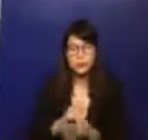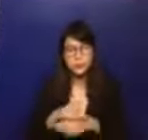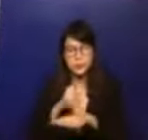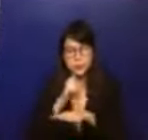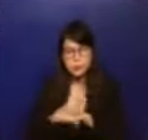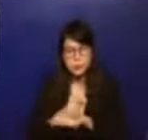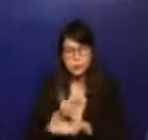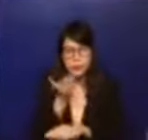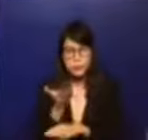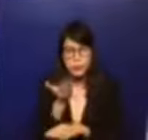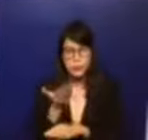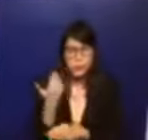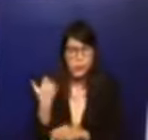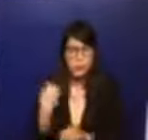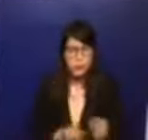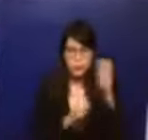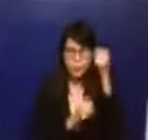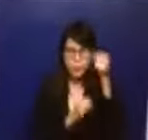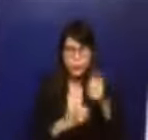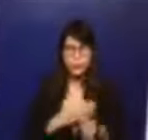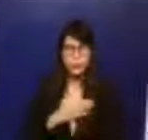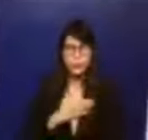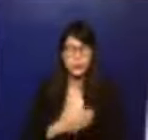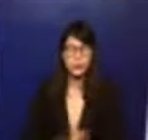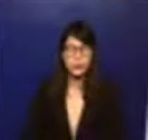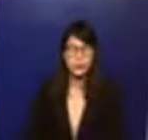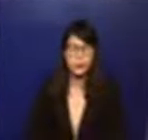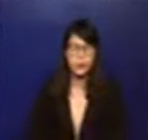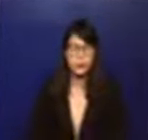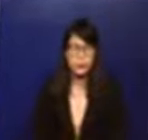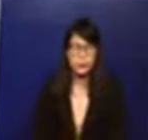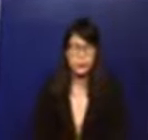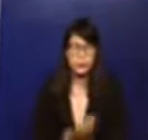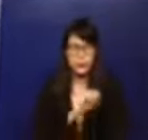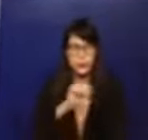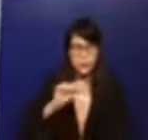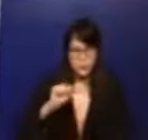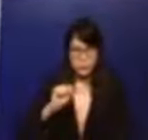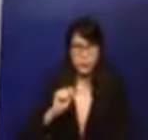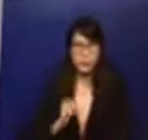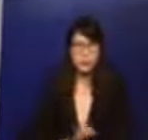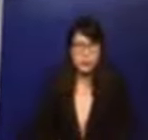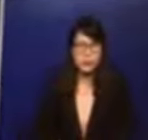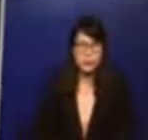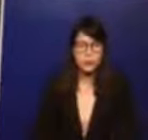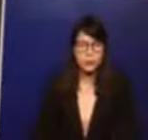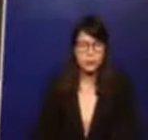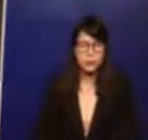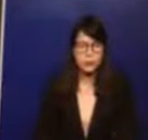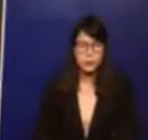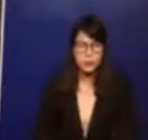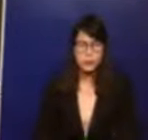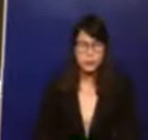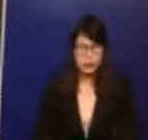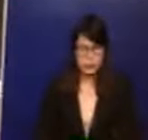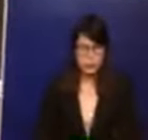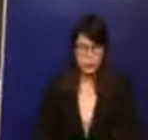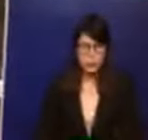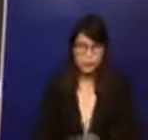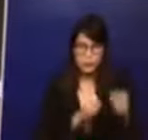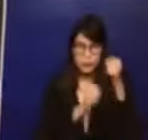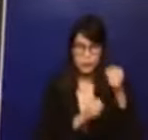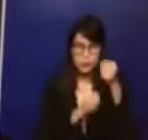เชิญคร ับ ค่ะท่านประธานค่ะดิฉันกรณิตงามสุขรัตนานะคะสมาชิกสภาผู้แทนราษฎรเขตคลองเตยและพัฒนาดิฉันขอประท้วงท่